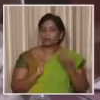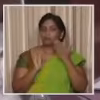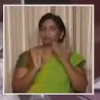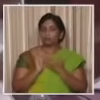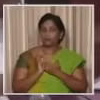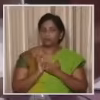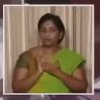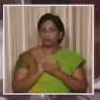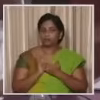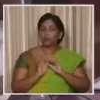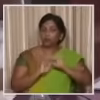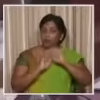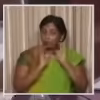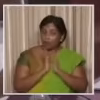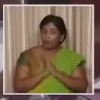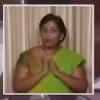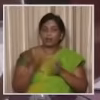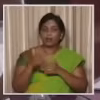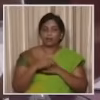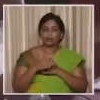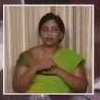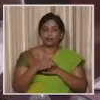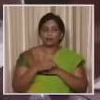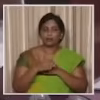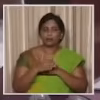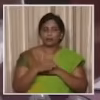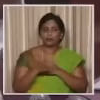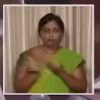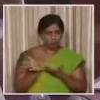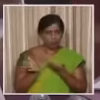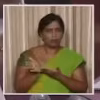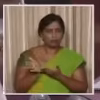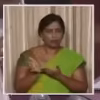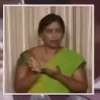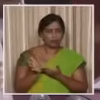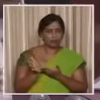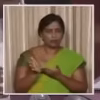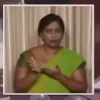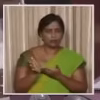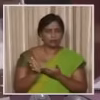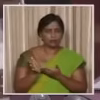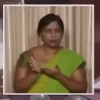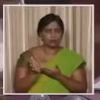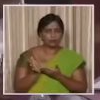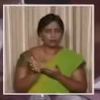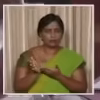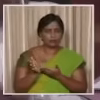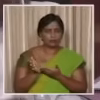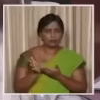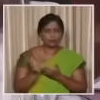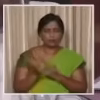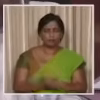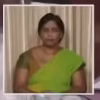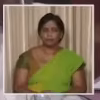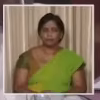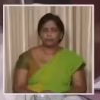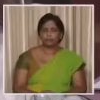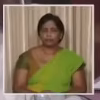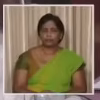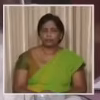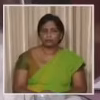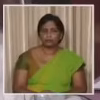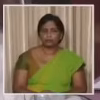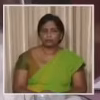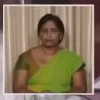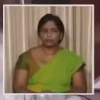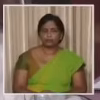ඒ කියන්නේ හැම තීන්දුවක්ම කැබිනට් මණ්ඩල නෑ මේක තියෙන වාර්තා ප්ලීස් පොඩ්ඩක් ප්ලීස්